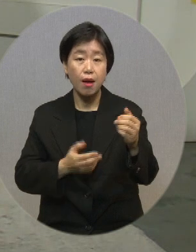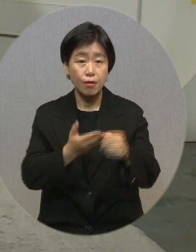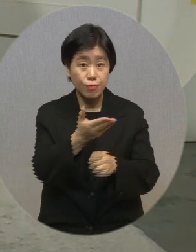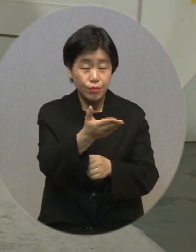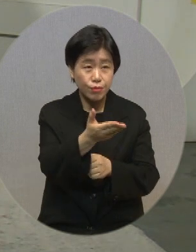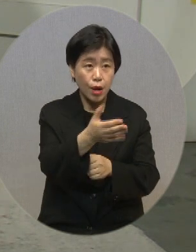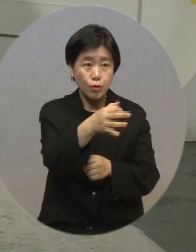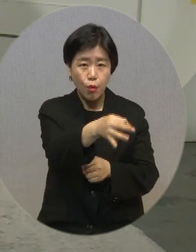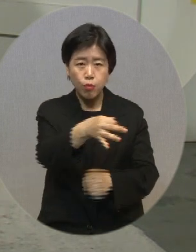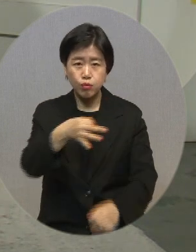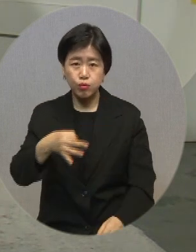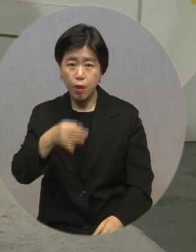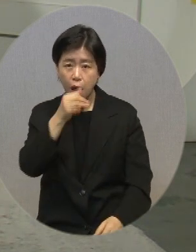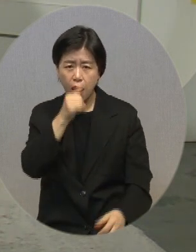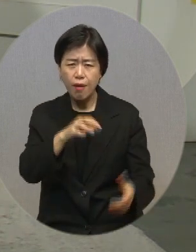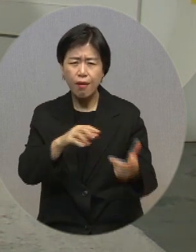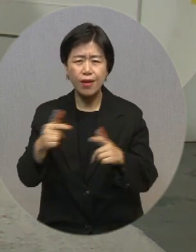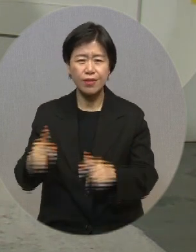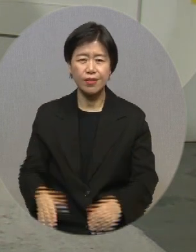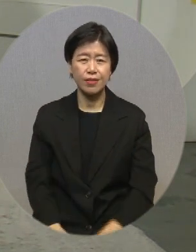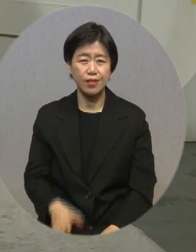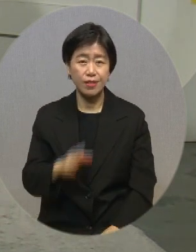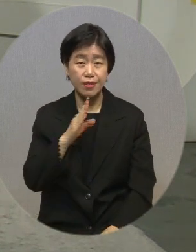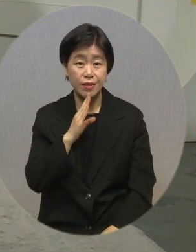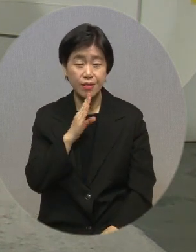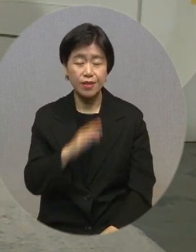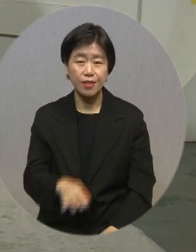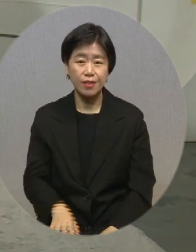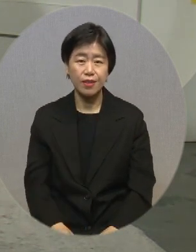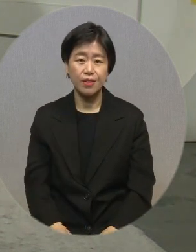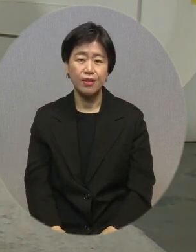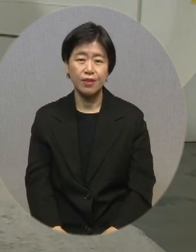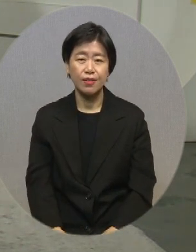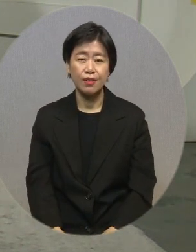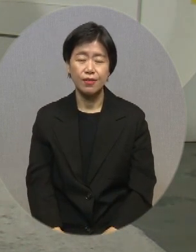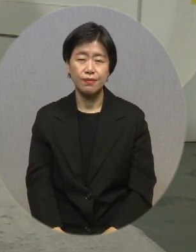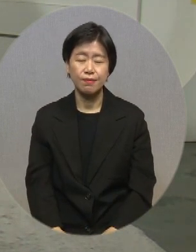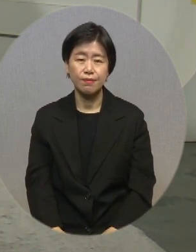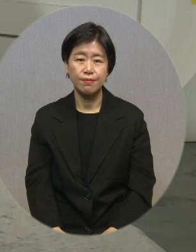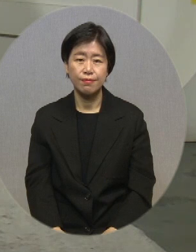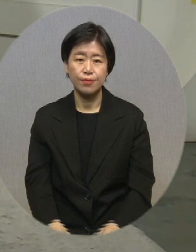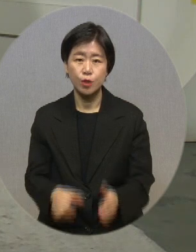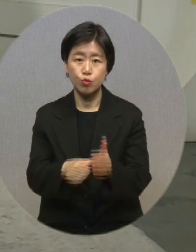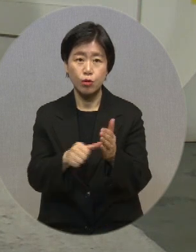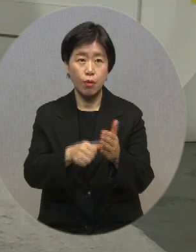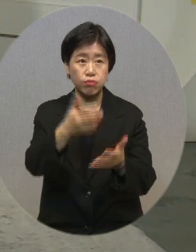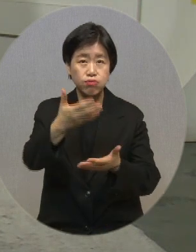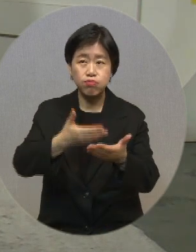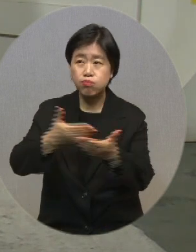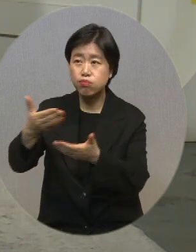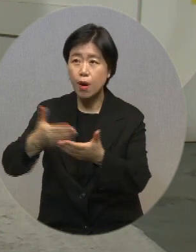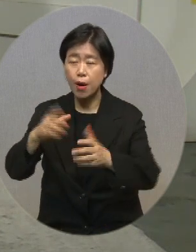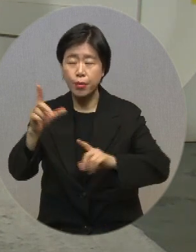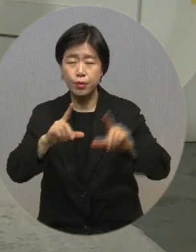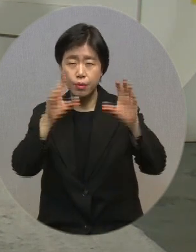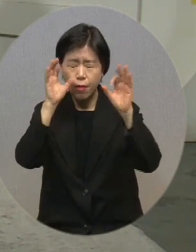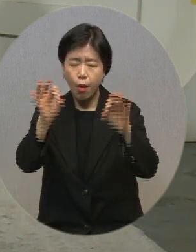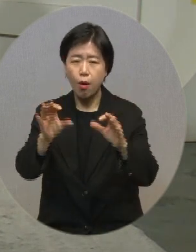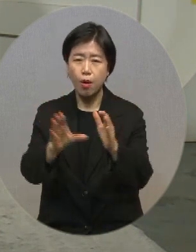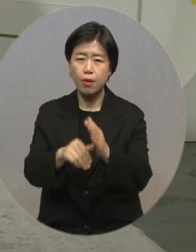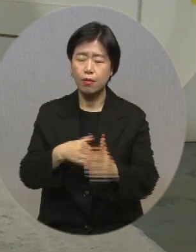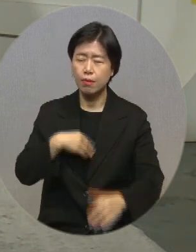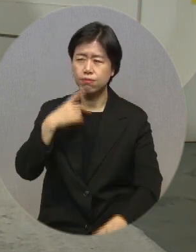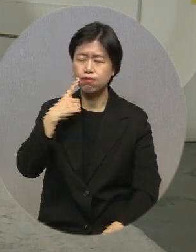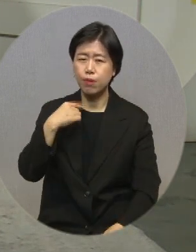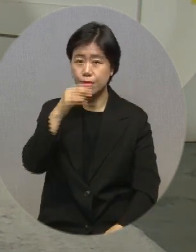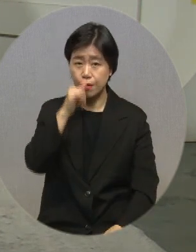개척하고 화물선 네. 나오고 또 항공기로 또 이렇게 네. 화물 네. 운항을 하고 어우 너무 부러워요. 막 출장도